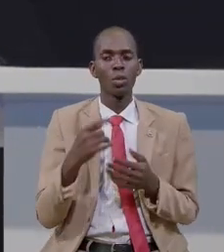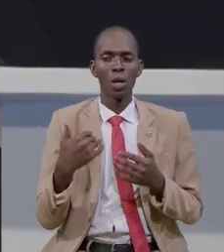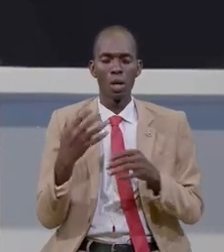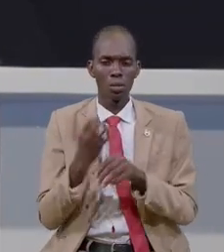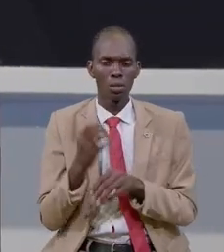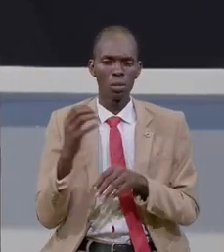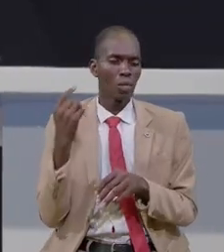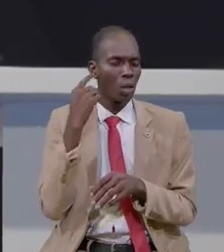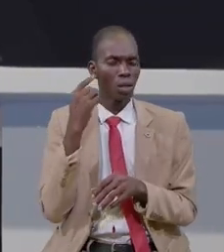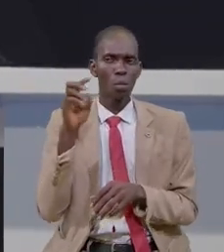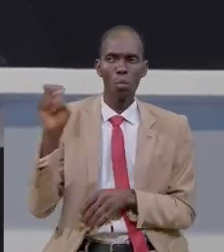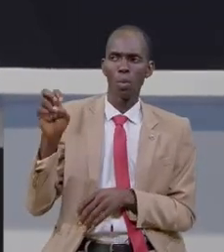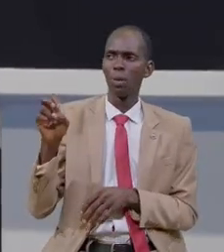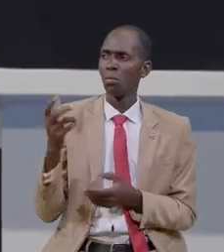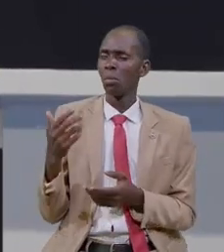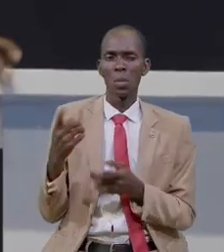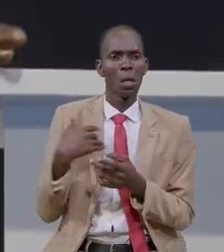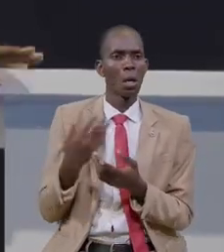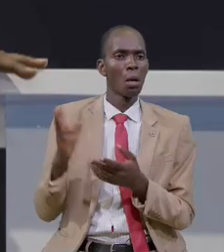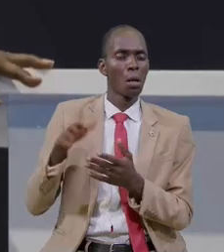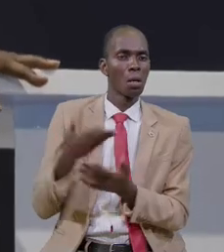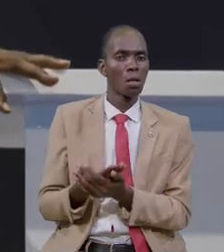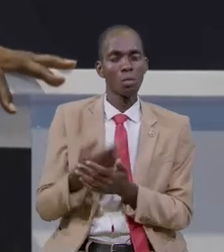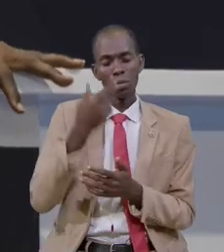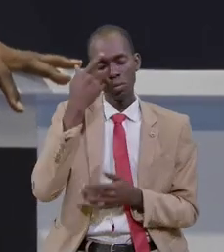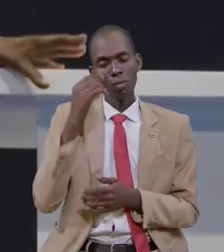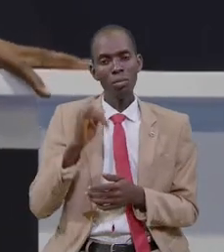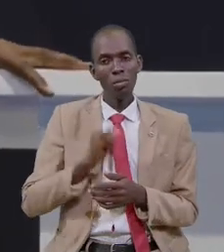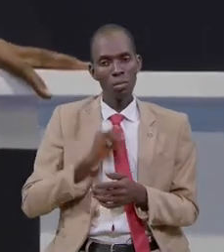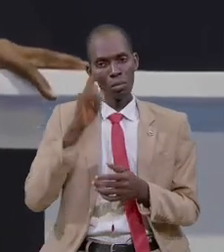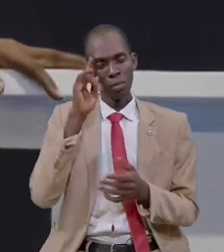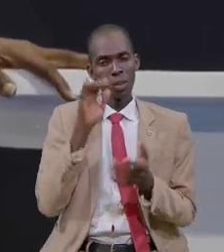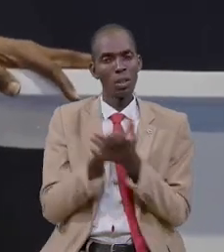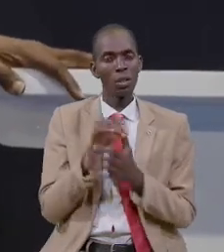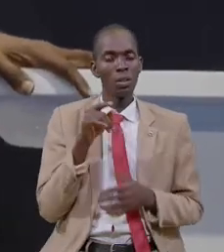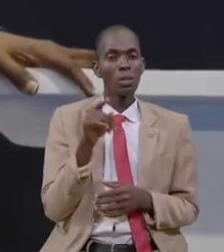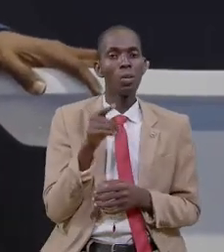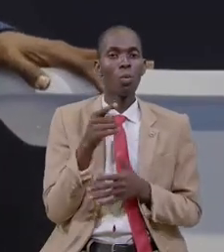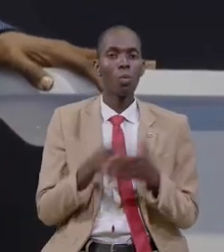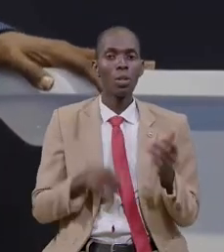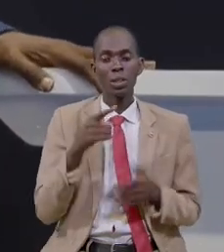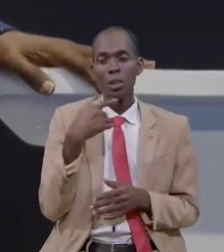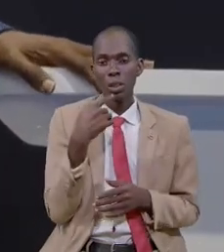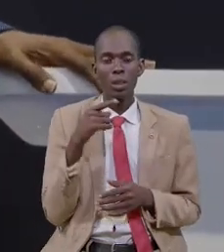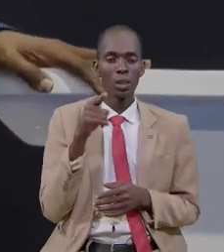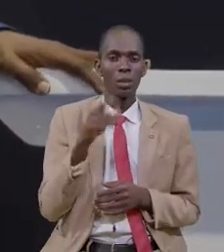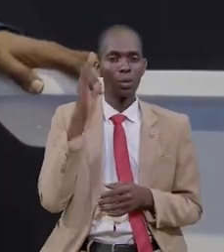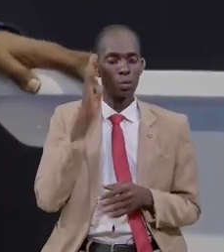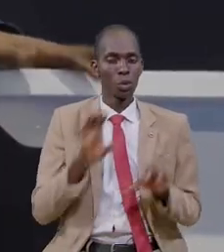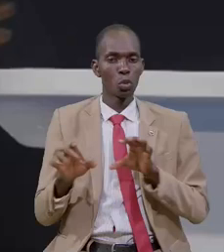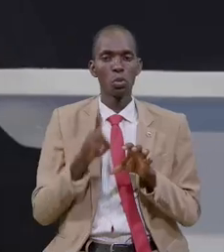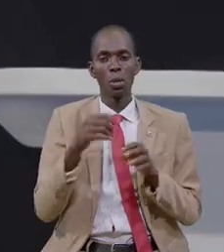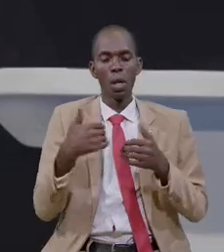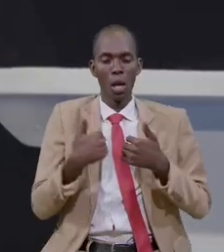entendez une porte frapper. Il est venu. Parce que je lui fais confiance. Ce qu'il a dit, il le fera. Il